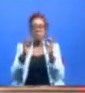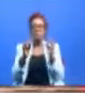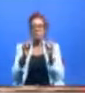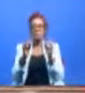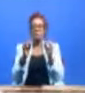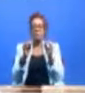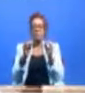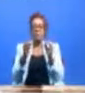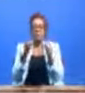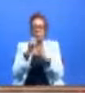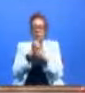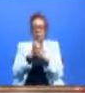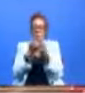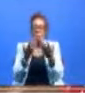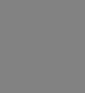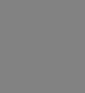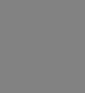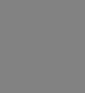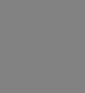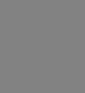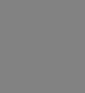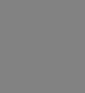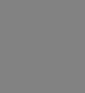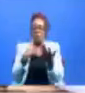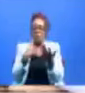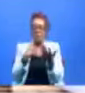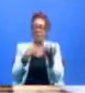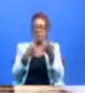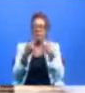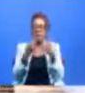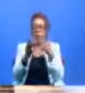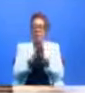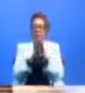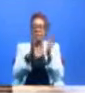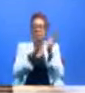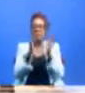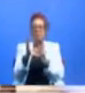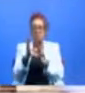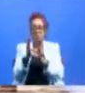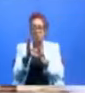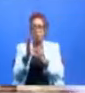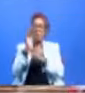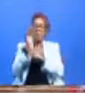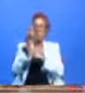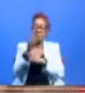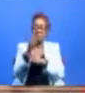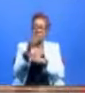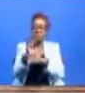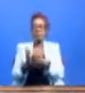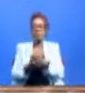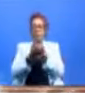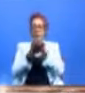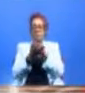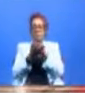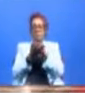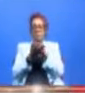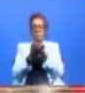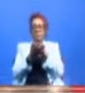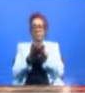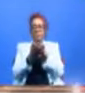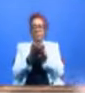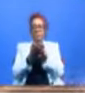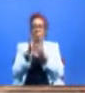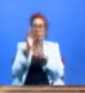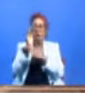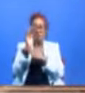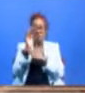doing? We will be speaking to Jesus. We'll be asking him for help. We'll be